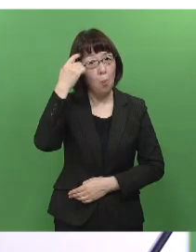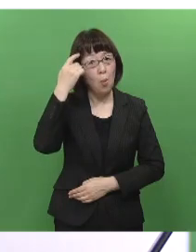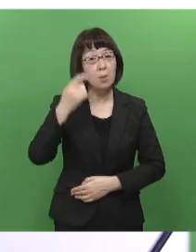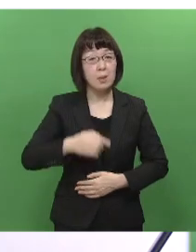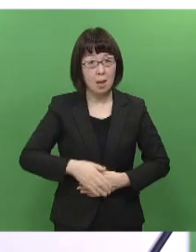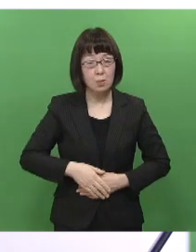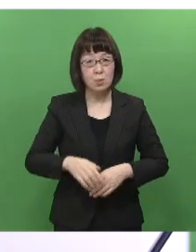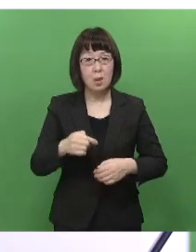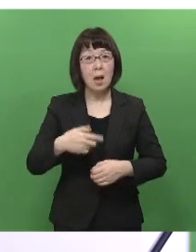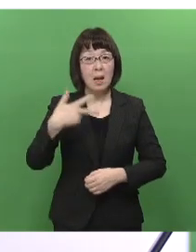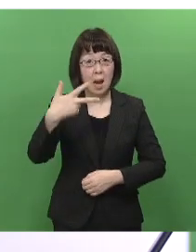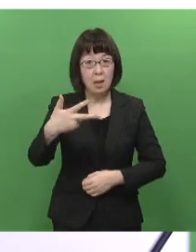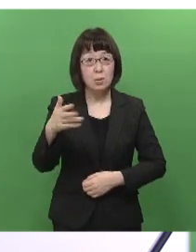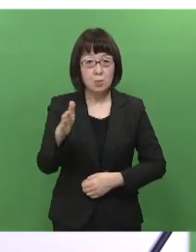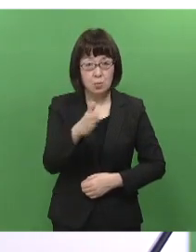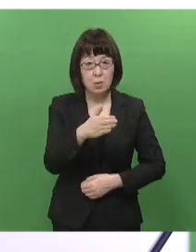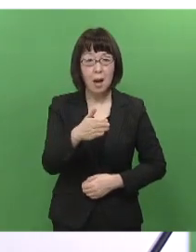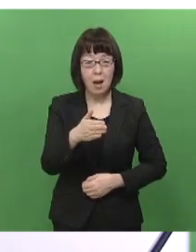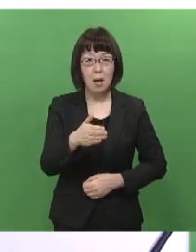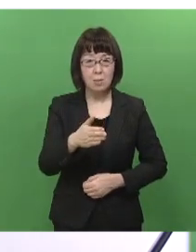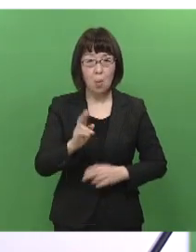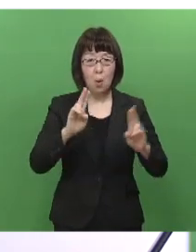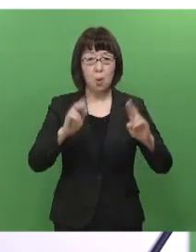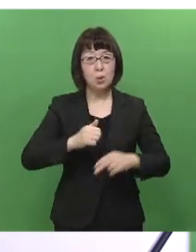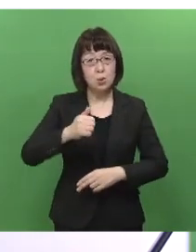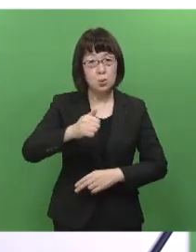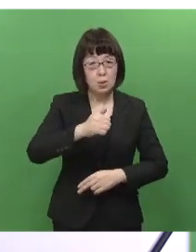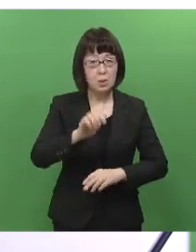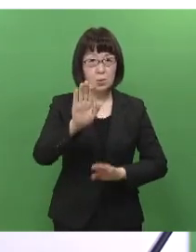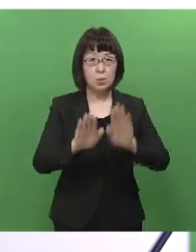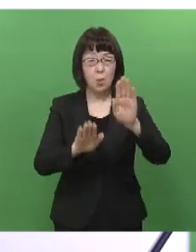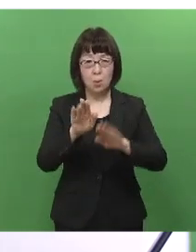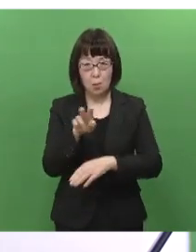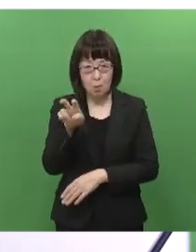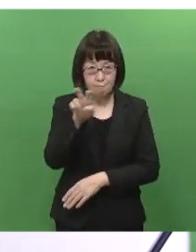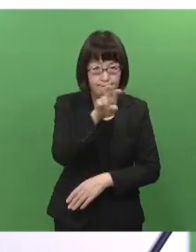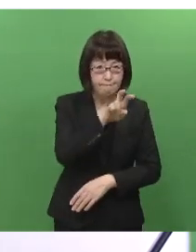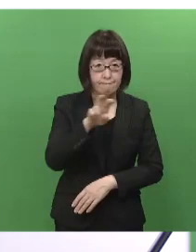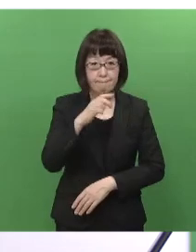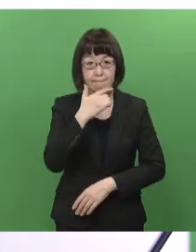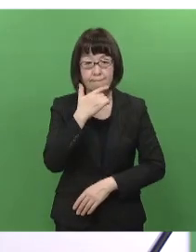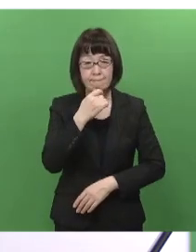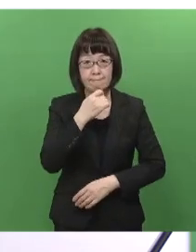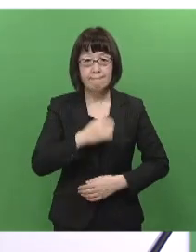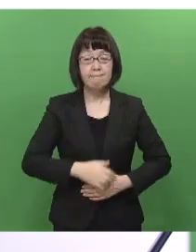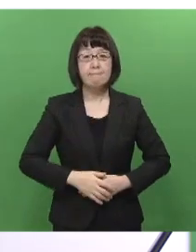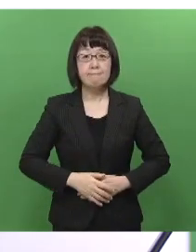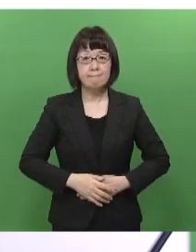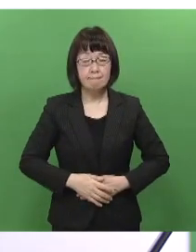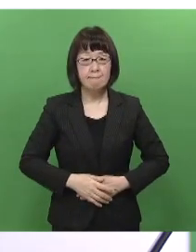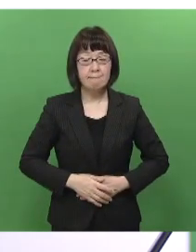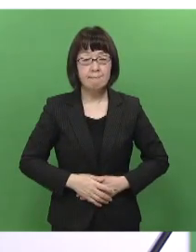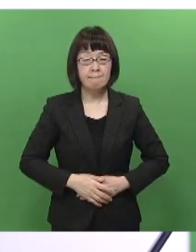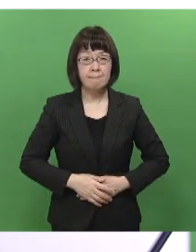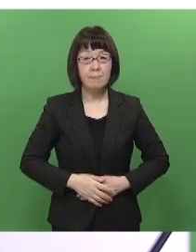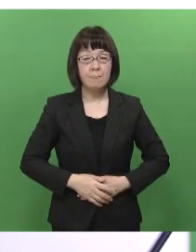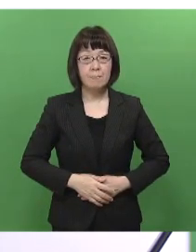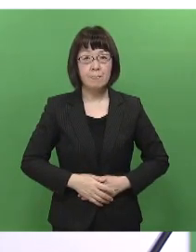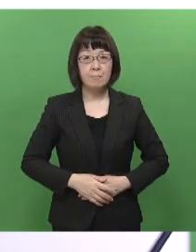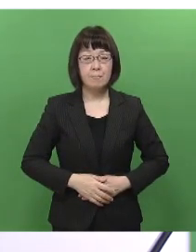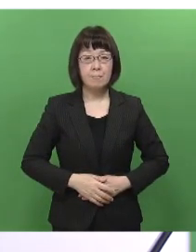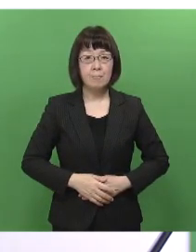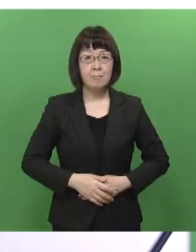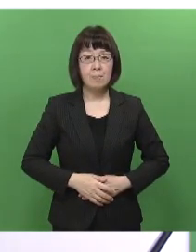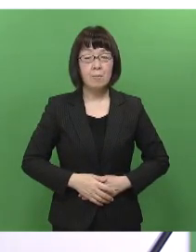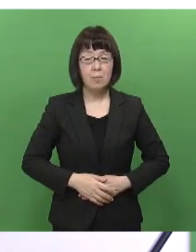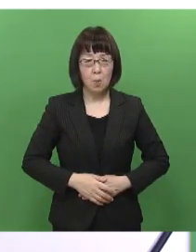の体制をよく見守っていきたいというふうに考えております。これ何度も申し上げて恐縮